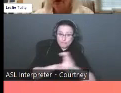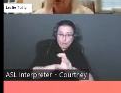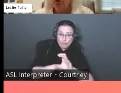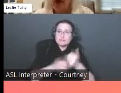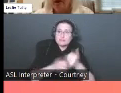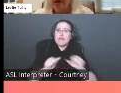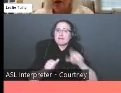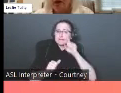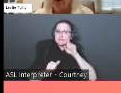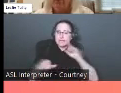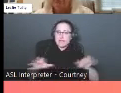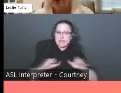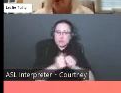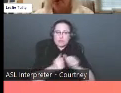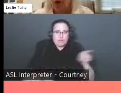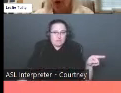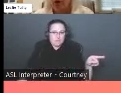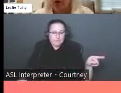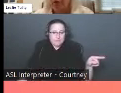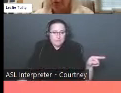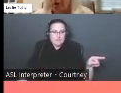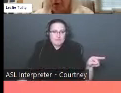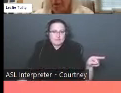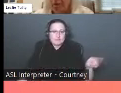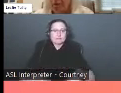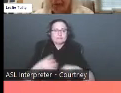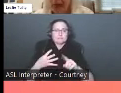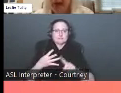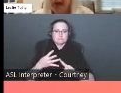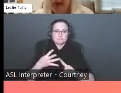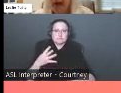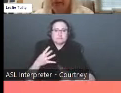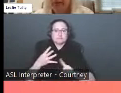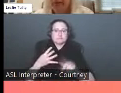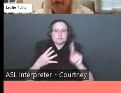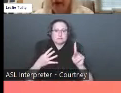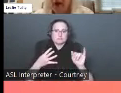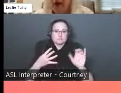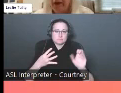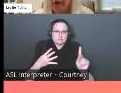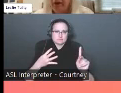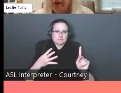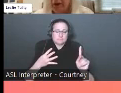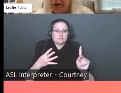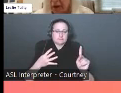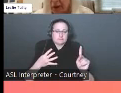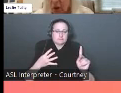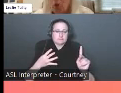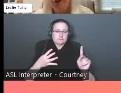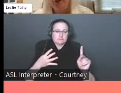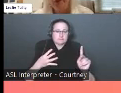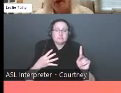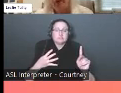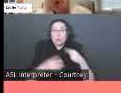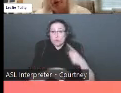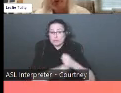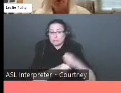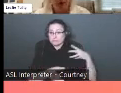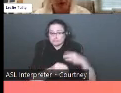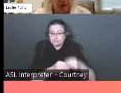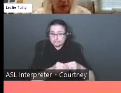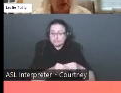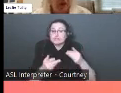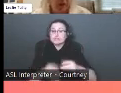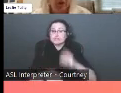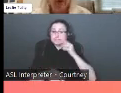violé ou contrainte à une activité sexuelle quelconque par votre partenaire ou ex-partenaire? Et finalement, coup, au cours de la dernière